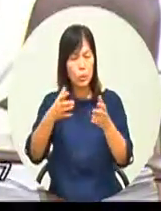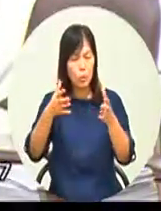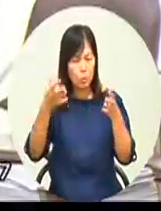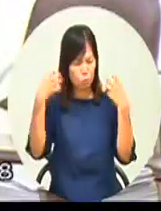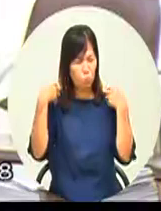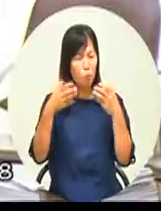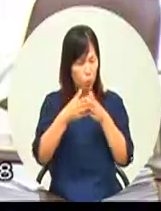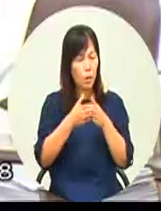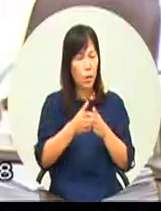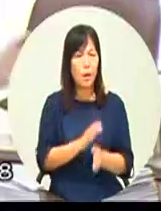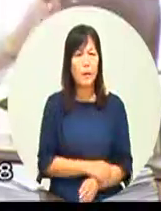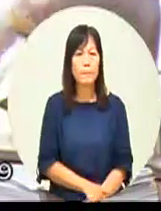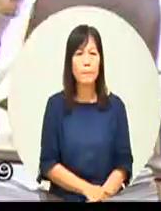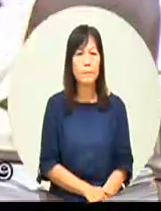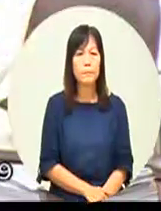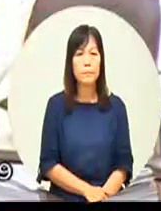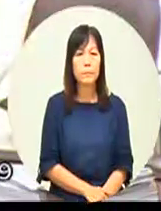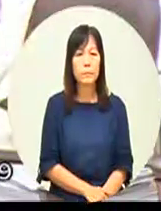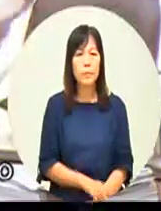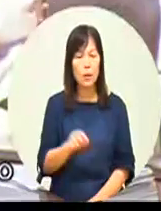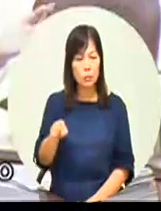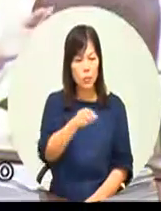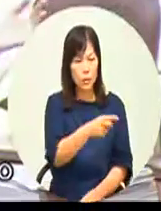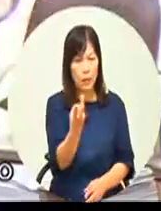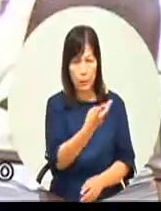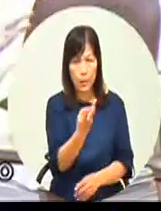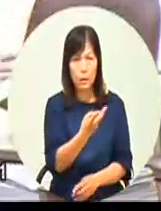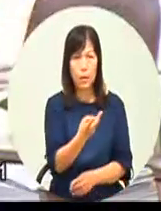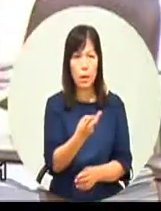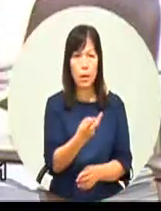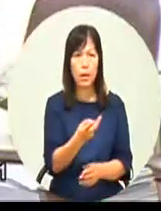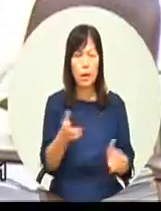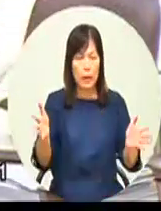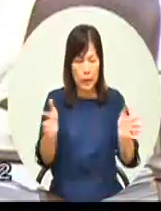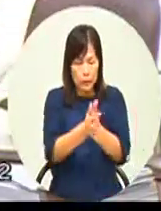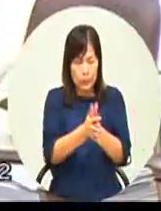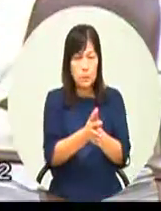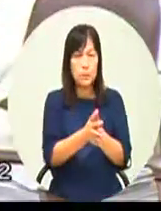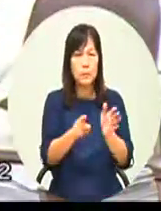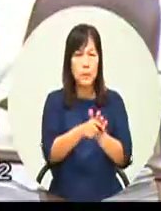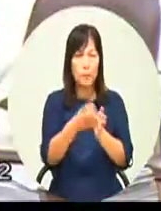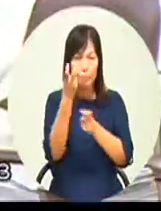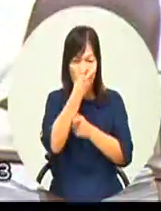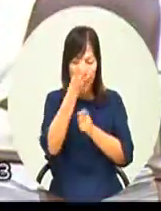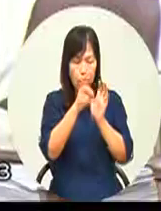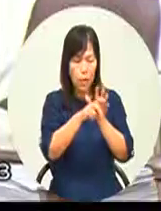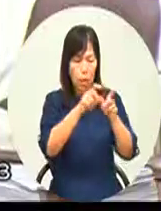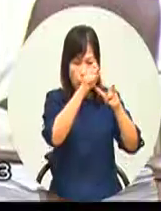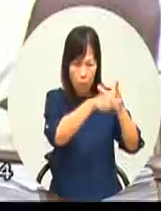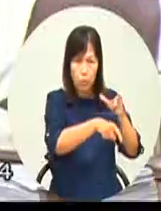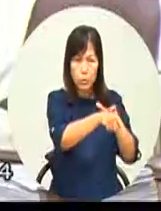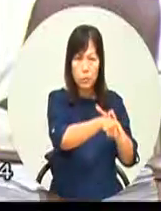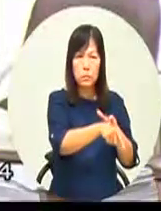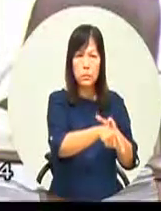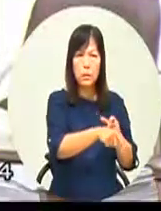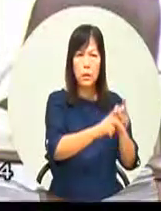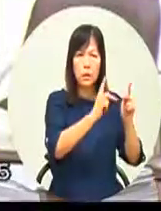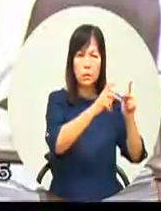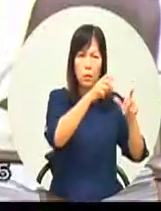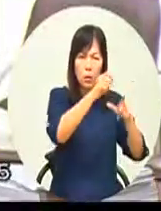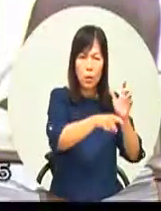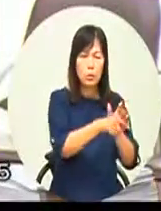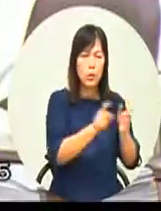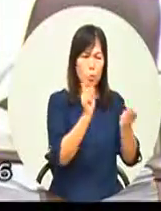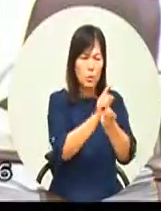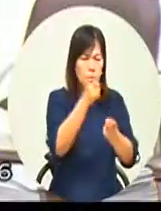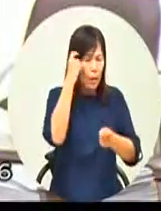分所以说你们两个局共同来监督捷运公司，因为捷运公司我们对他不